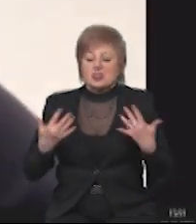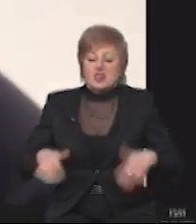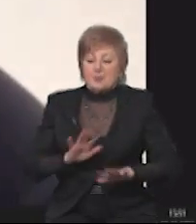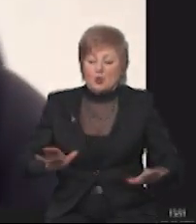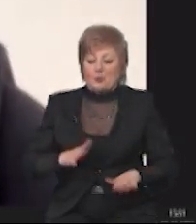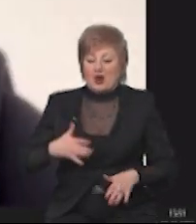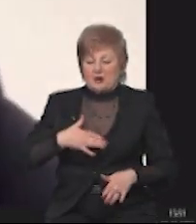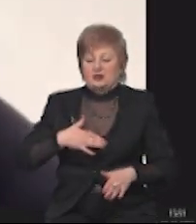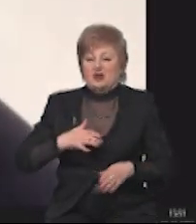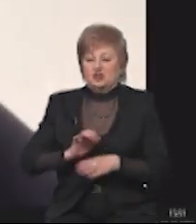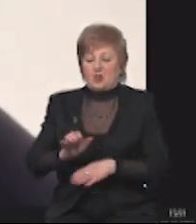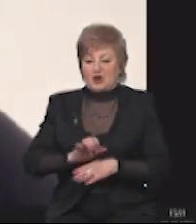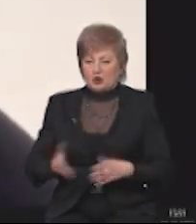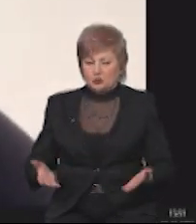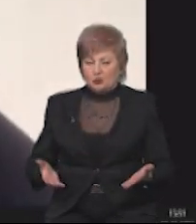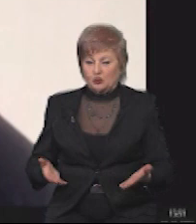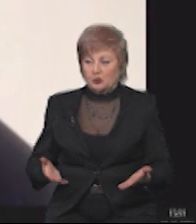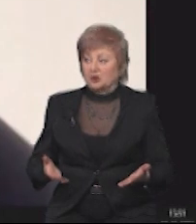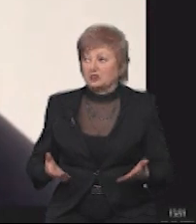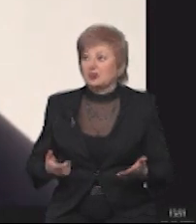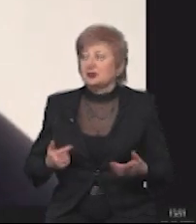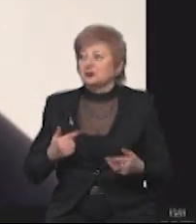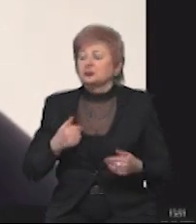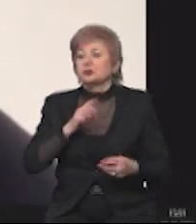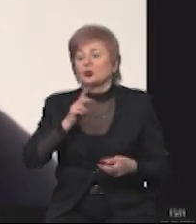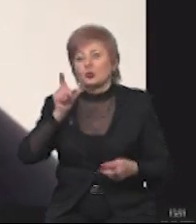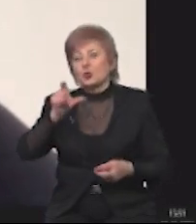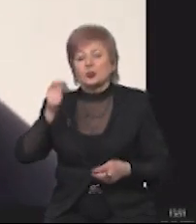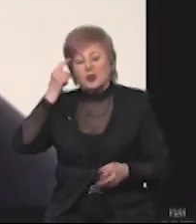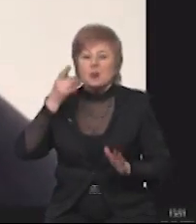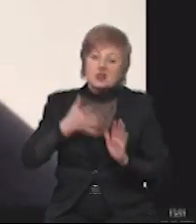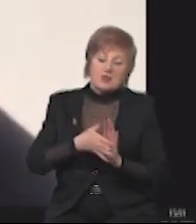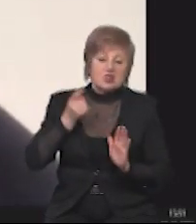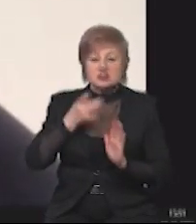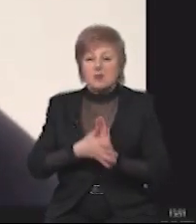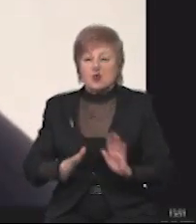что, ну, так как мы понимаем, да, каждый понимает,